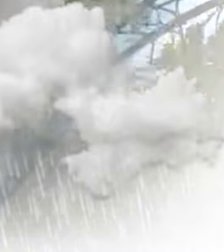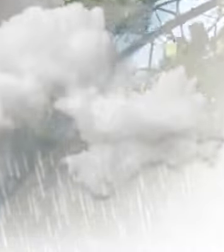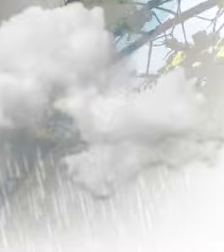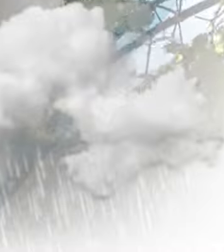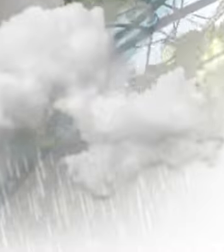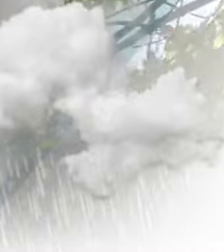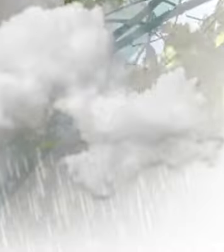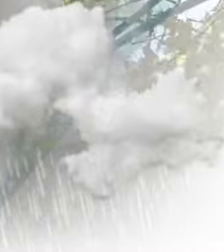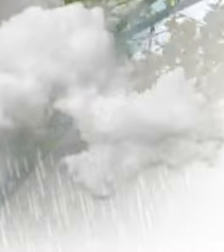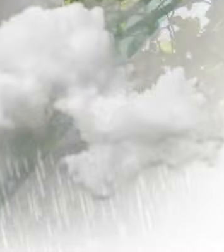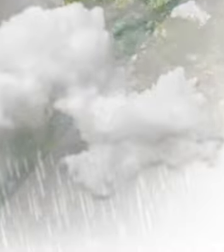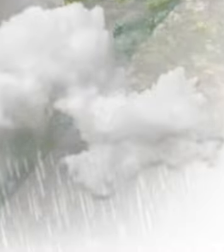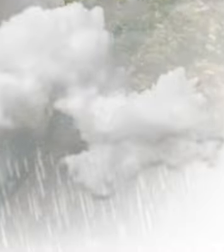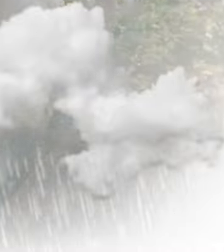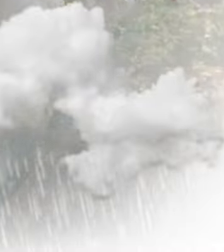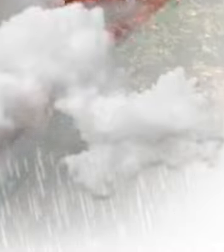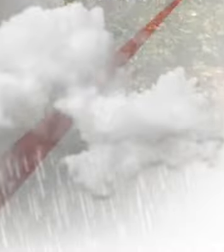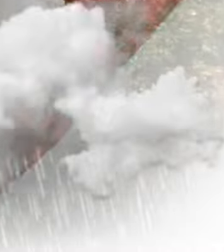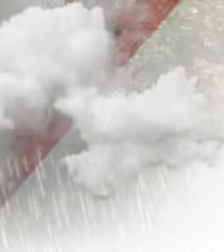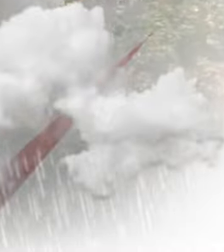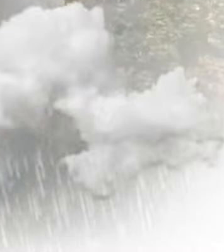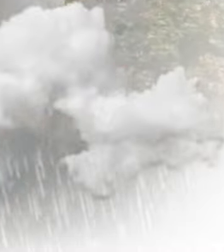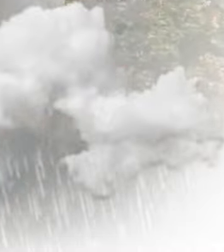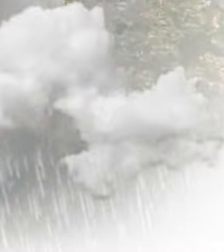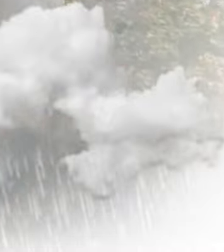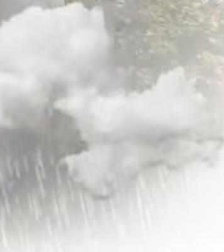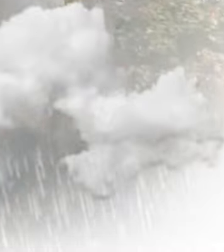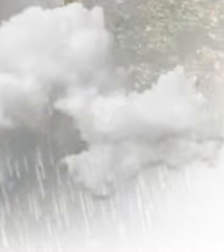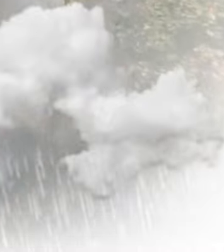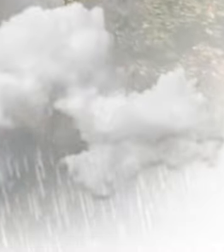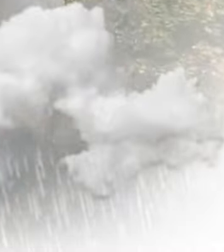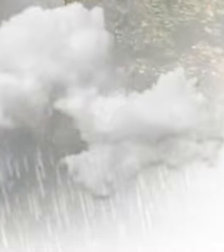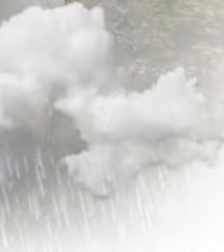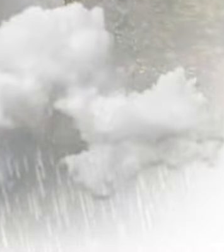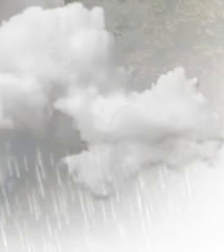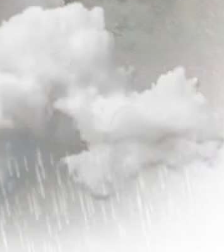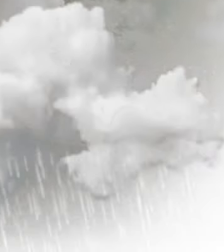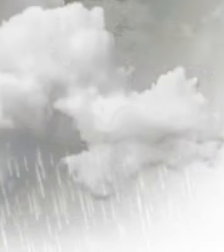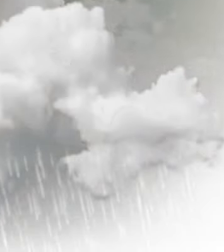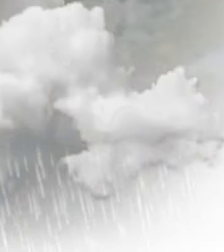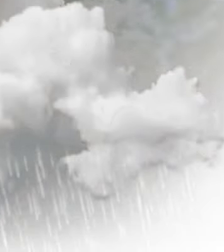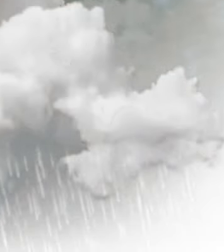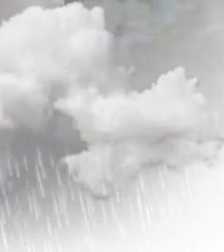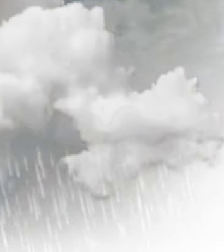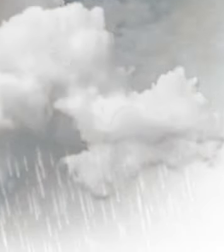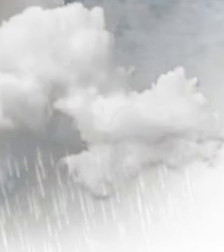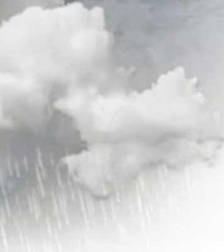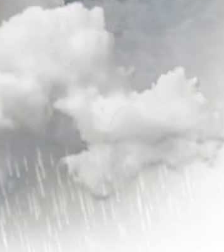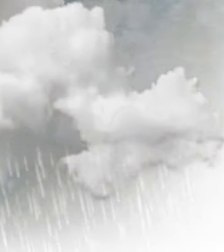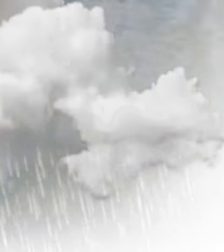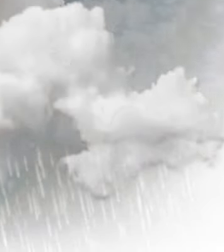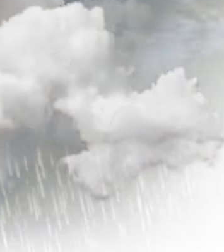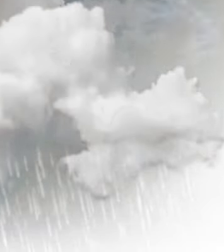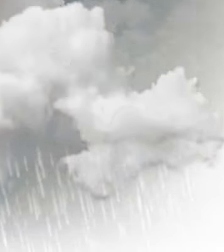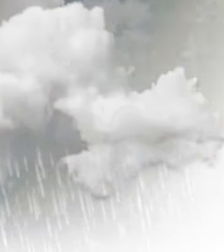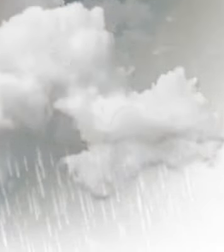до 18 метров на секунду. У Новагрудку каля 10 градусов тепла раніцей і до плюс 11 днём